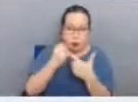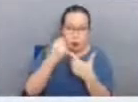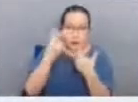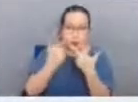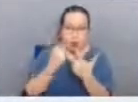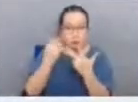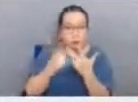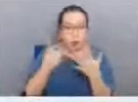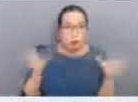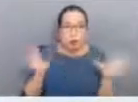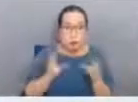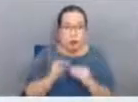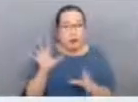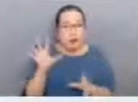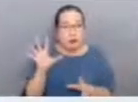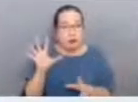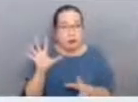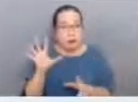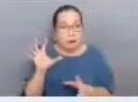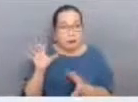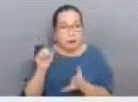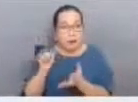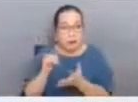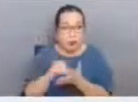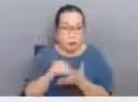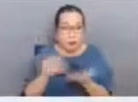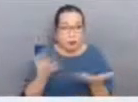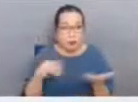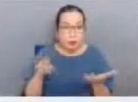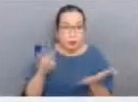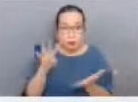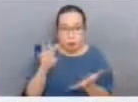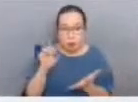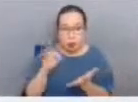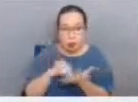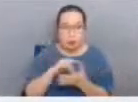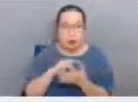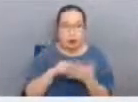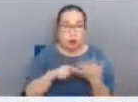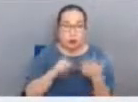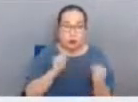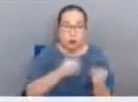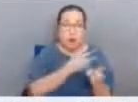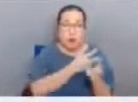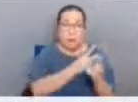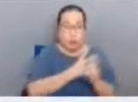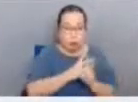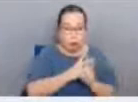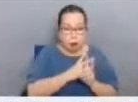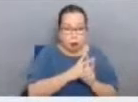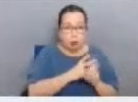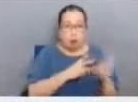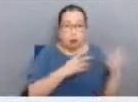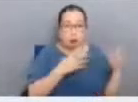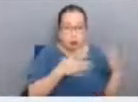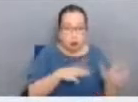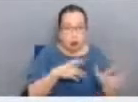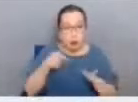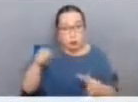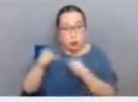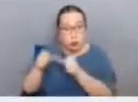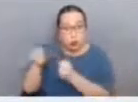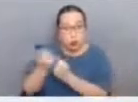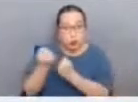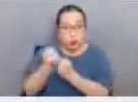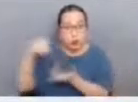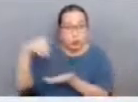yung monthly amortization ninyo para lumaki po ang take-home ninyo come November